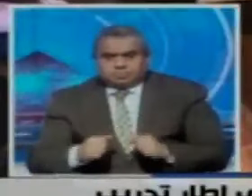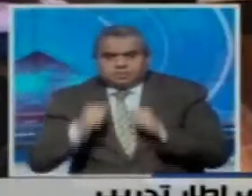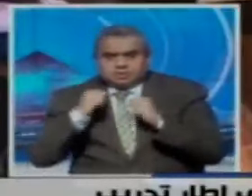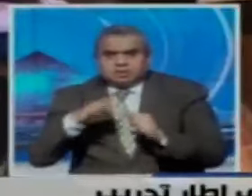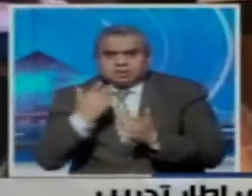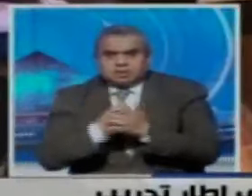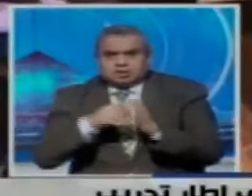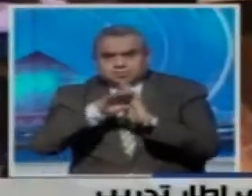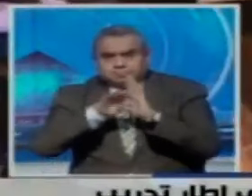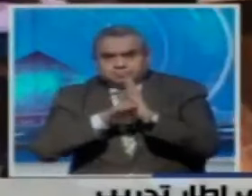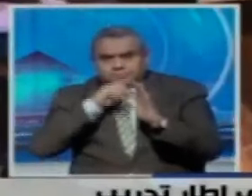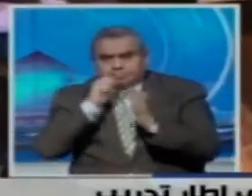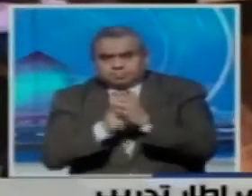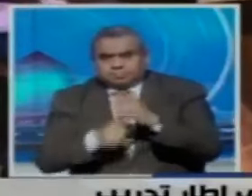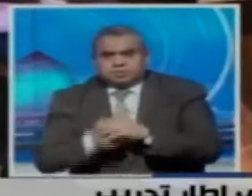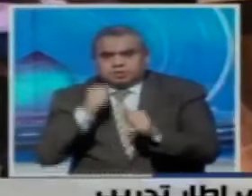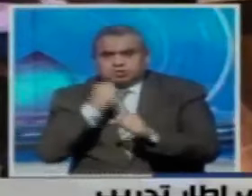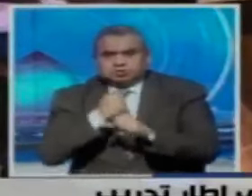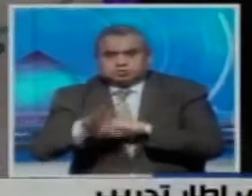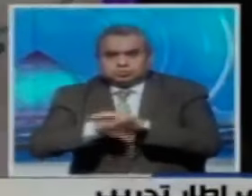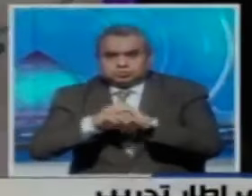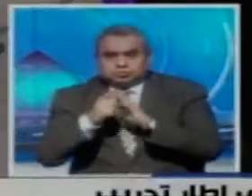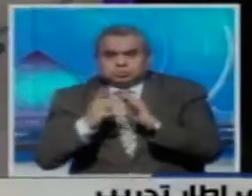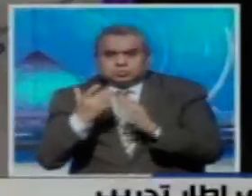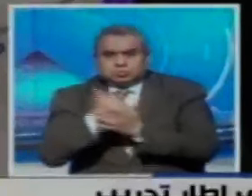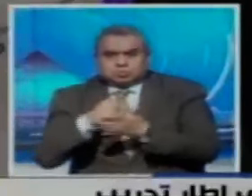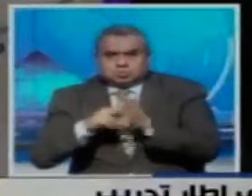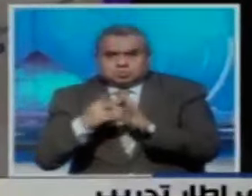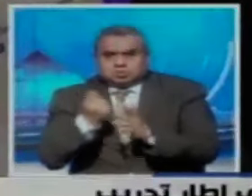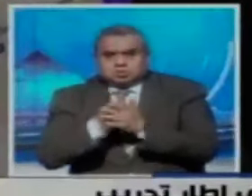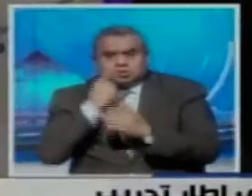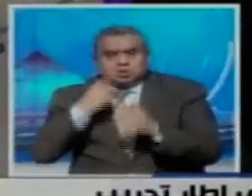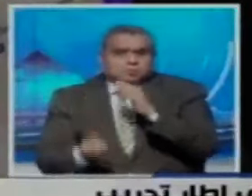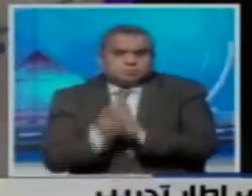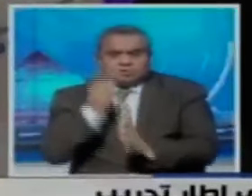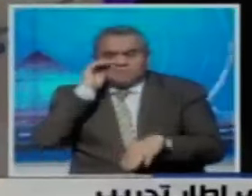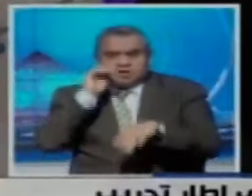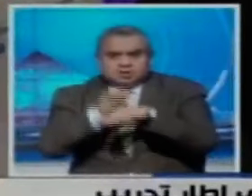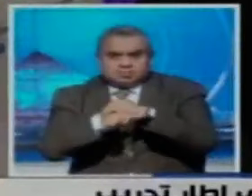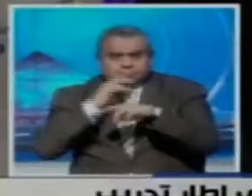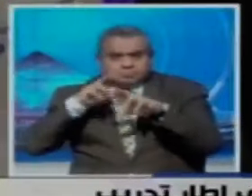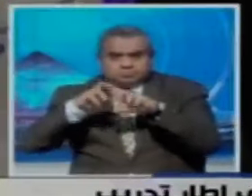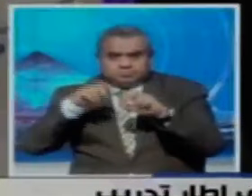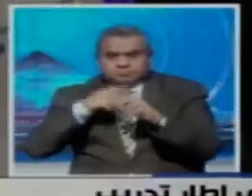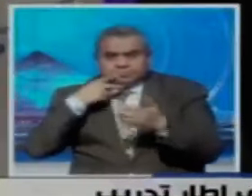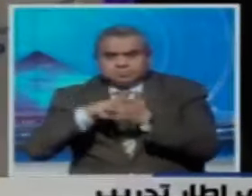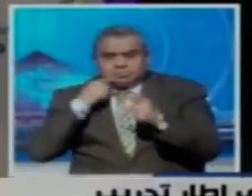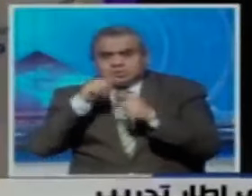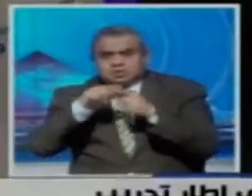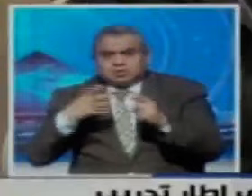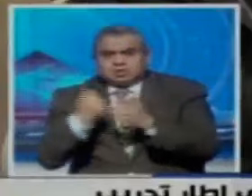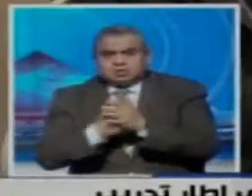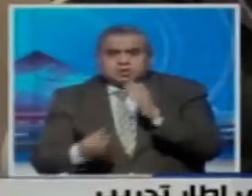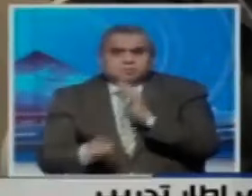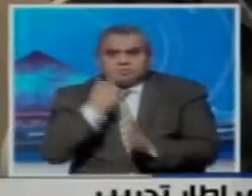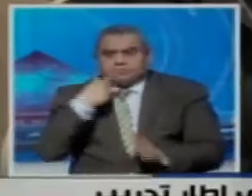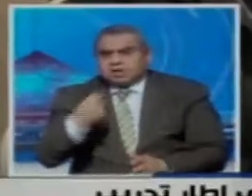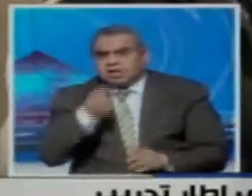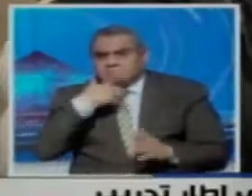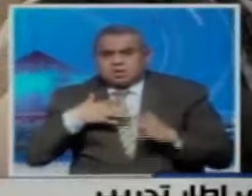أحدث الأبحاث البروتوكولات العلاجية للأورام وكيفية التشخيص المبكر لها، مما يسهم في تحقيق معدلات شفاء عالية